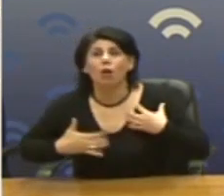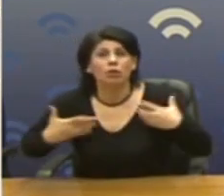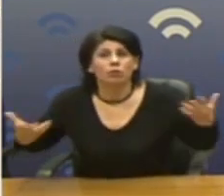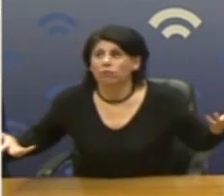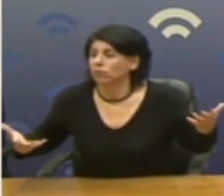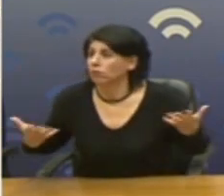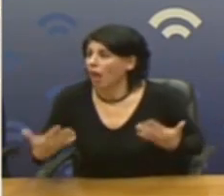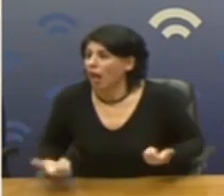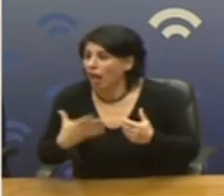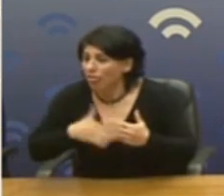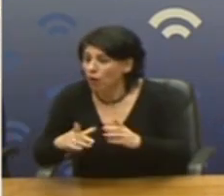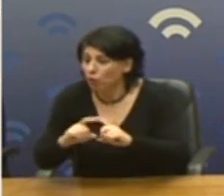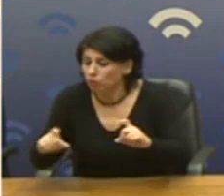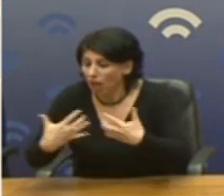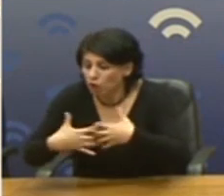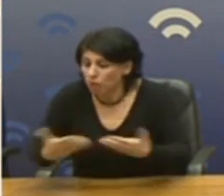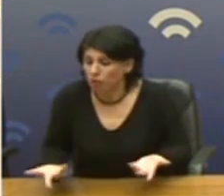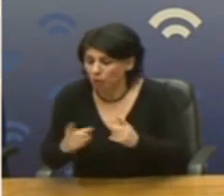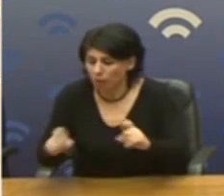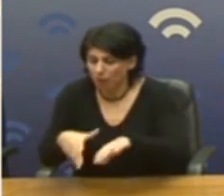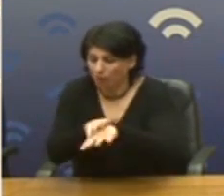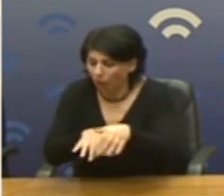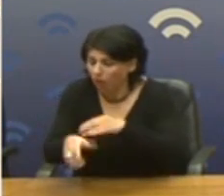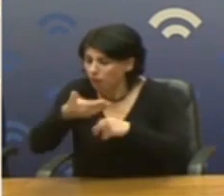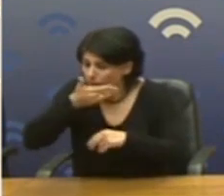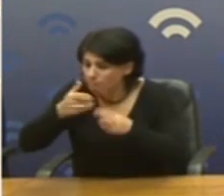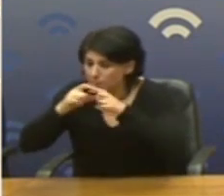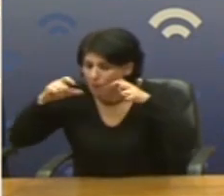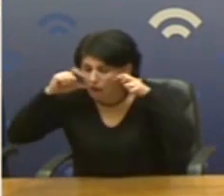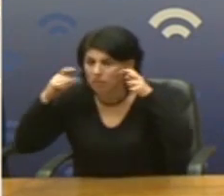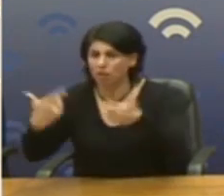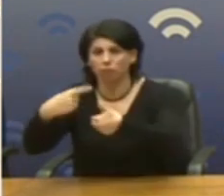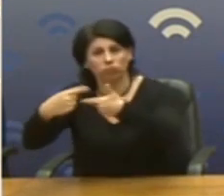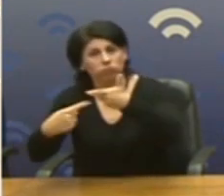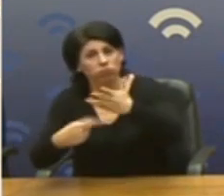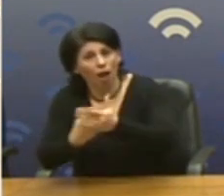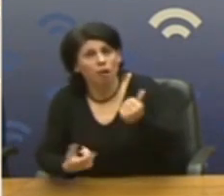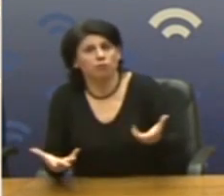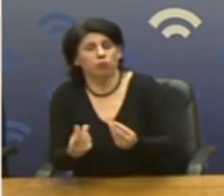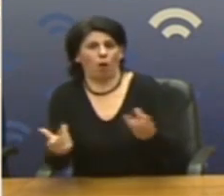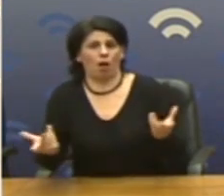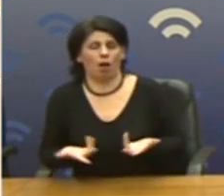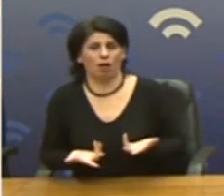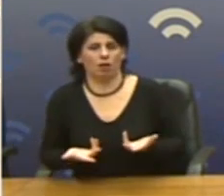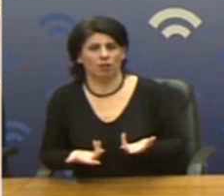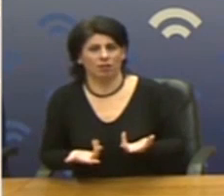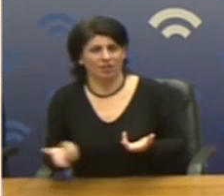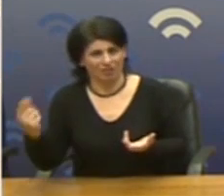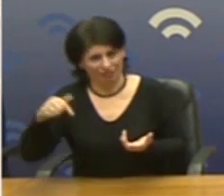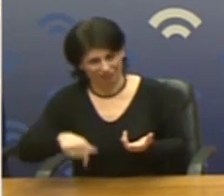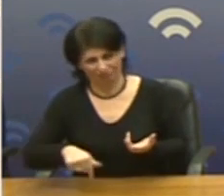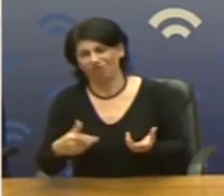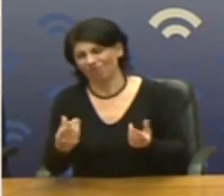και ευθύνης για το έργο που επιτελούν. Θα έλεγα βέβαια ότι εδώ μέσα και σήμερα περίσσεψαν και τα